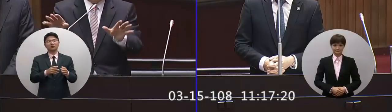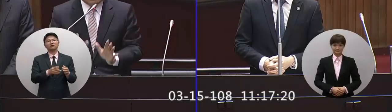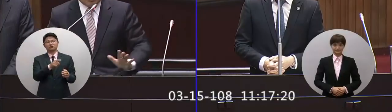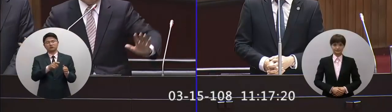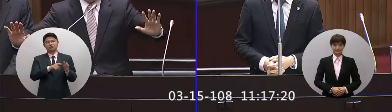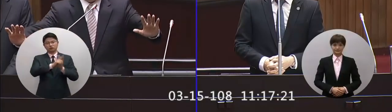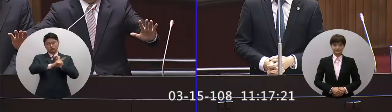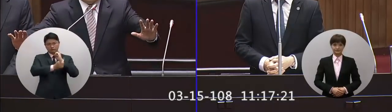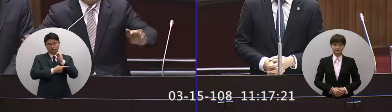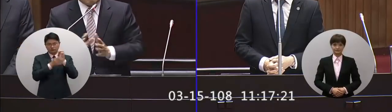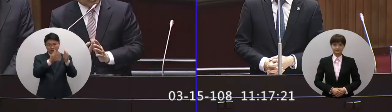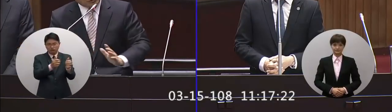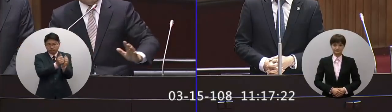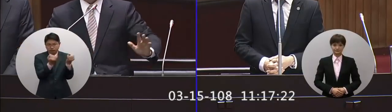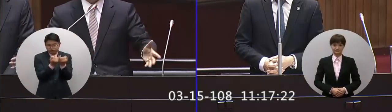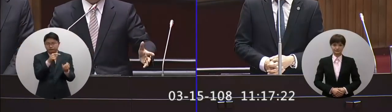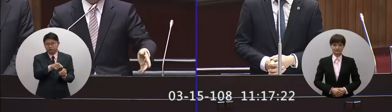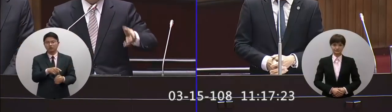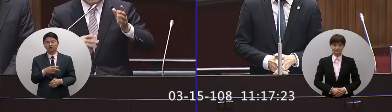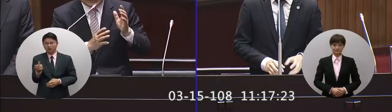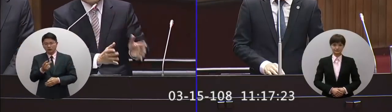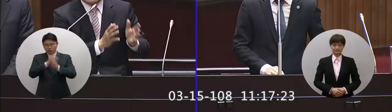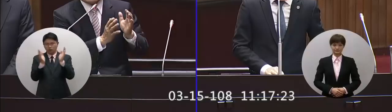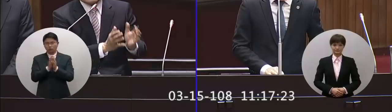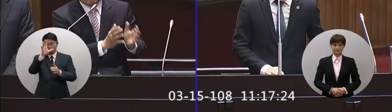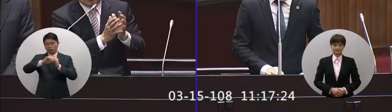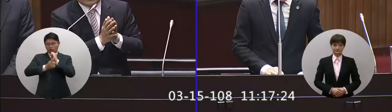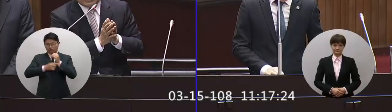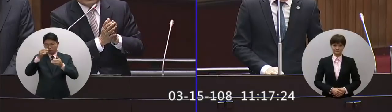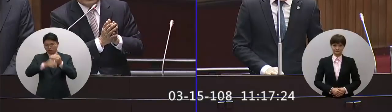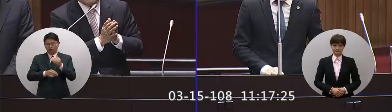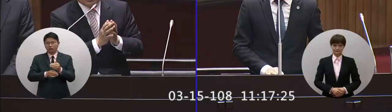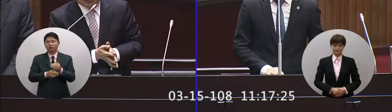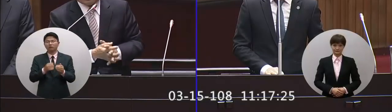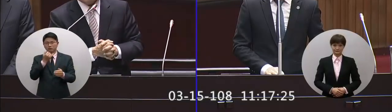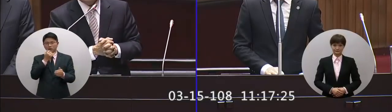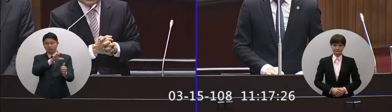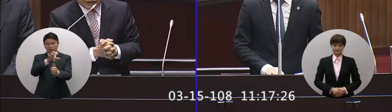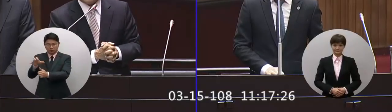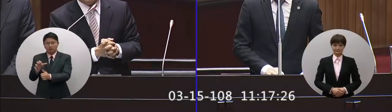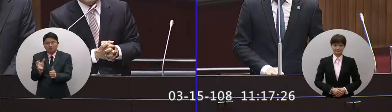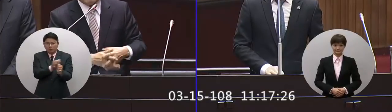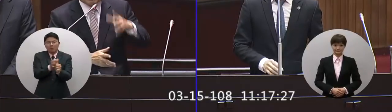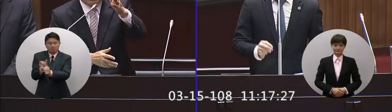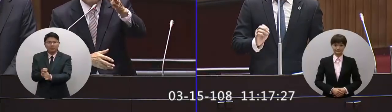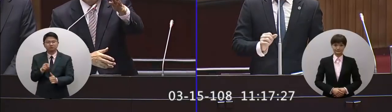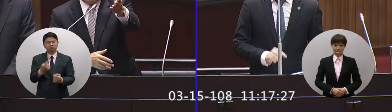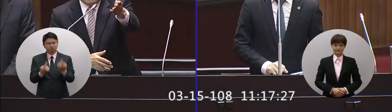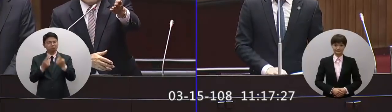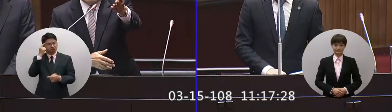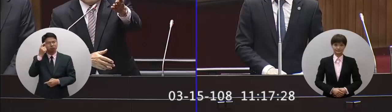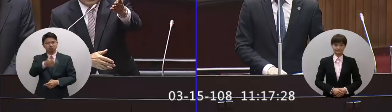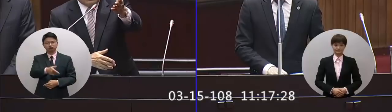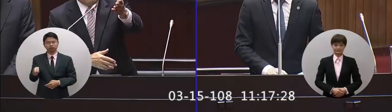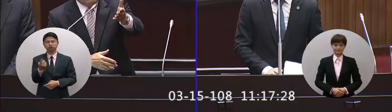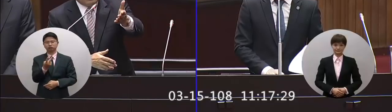社会拢有平等，啊嘛规范有对，啊颠倒安尼较有法通来约束。是较好诶，不过我